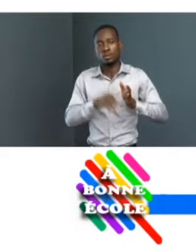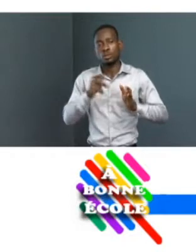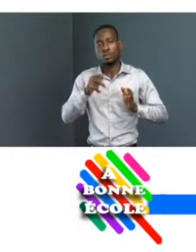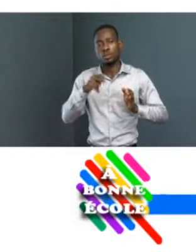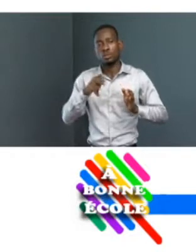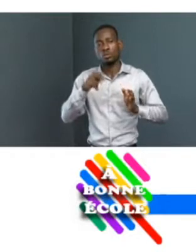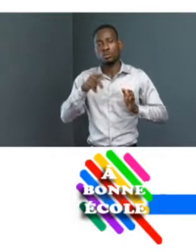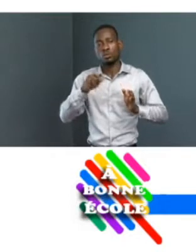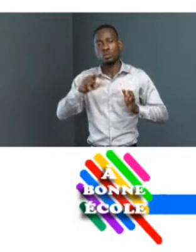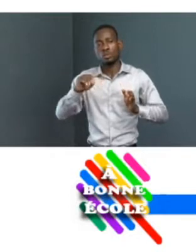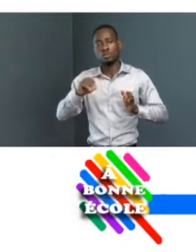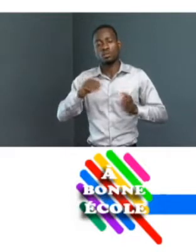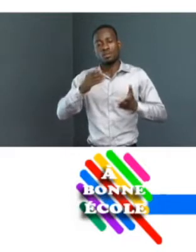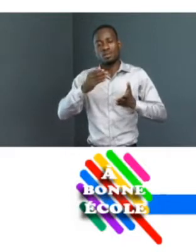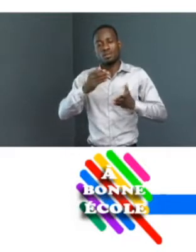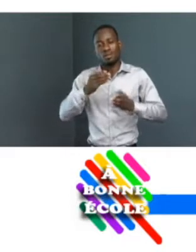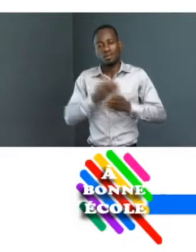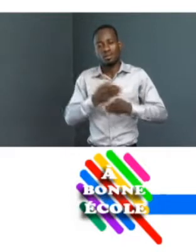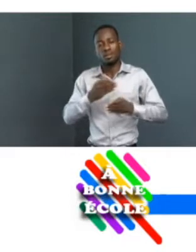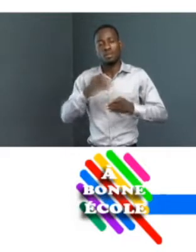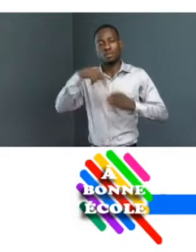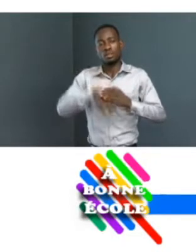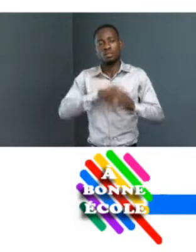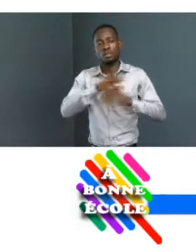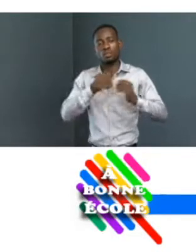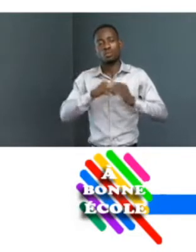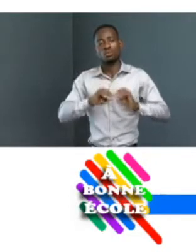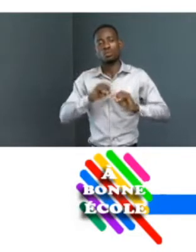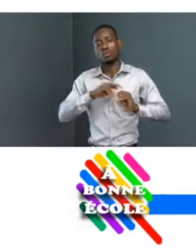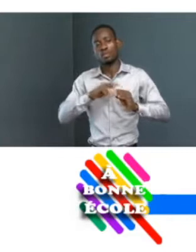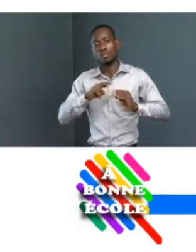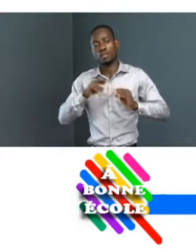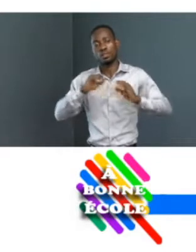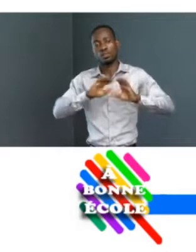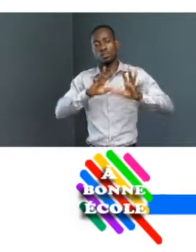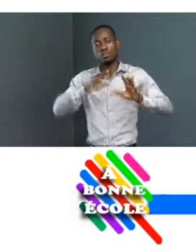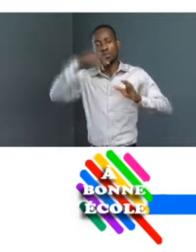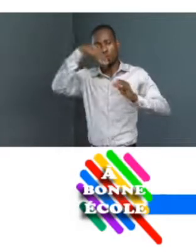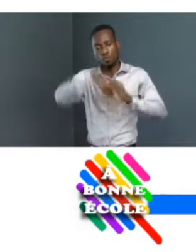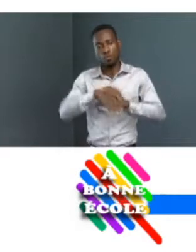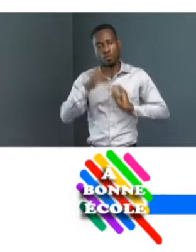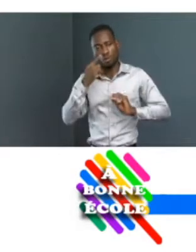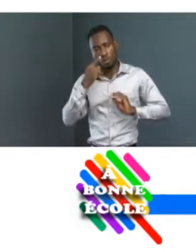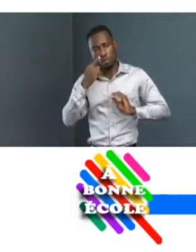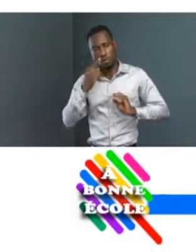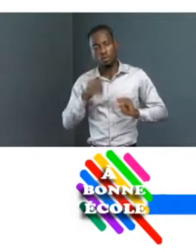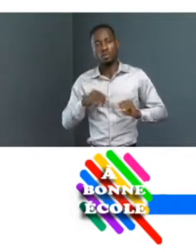empêche l'entrée de tous les rayons lumineux au fond de l'œil. Par contre, si nous